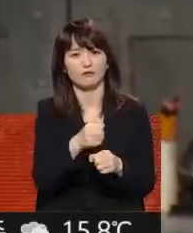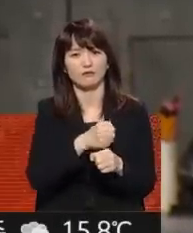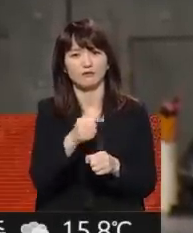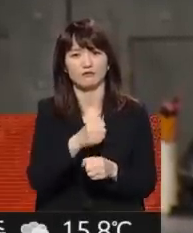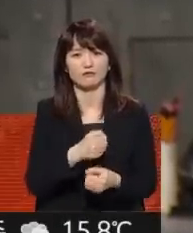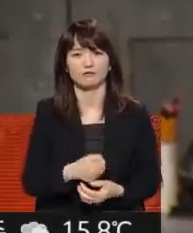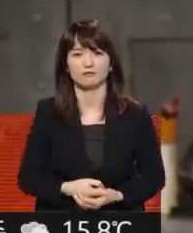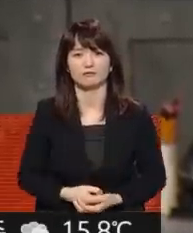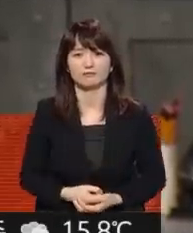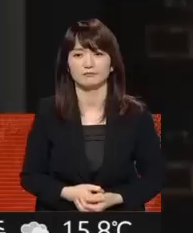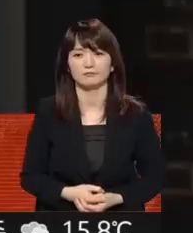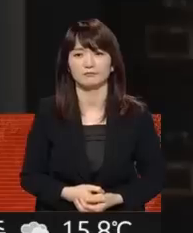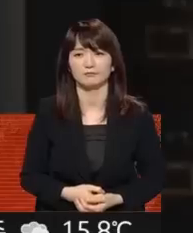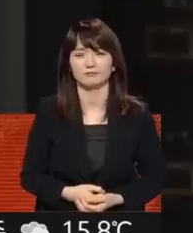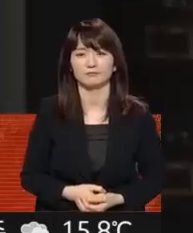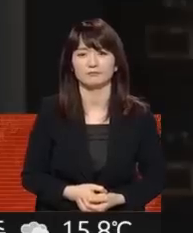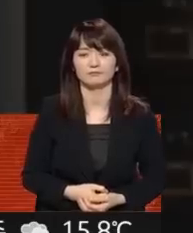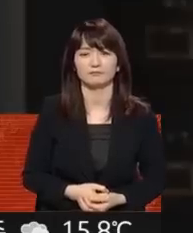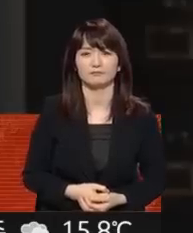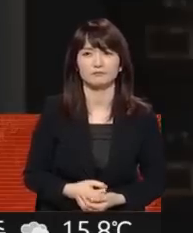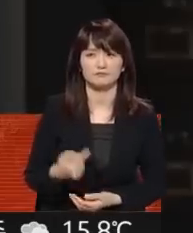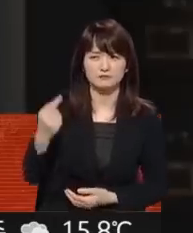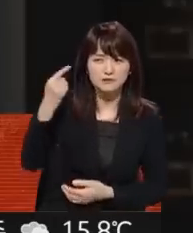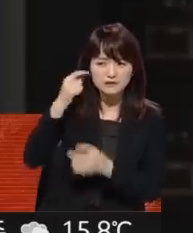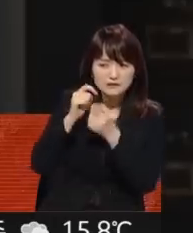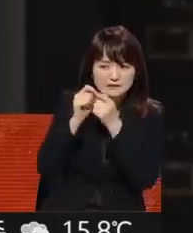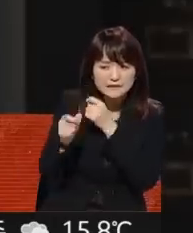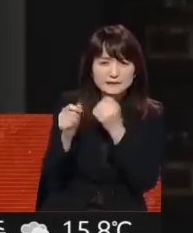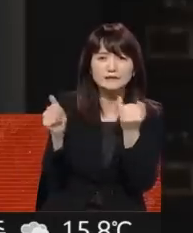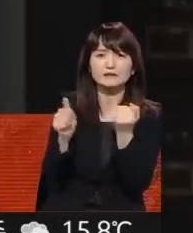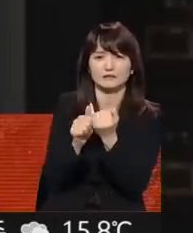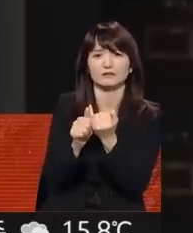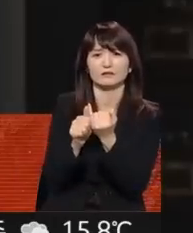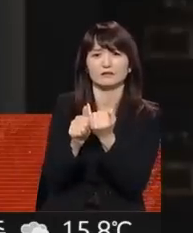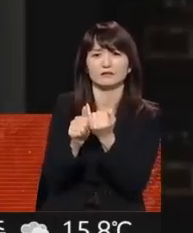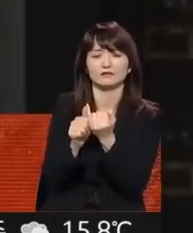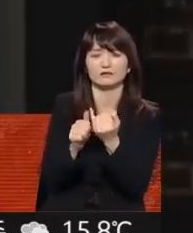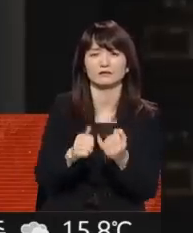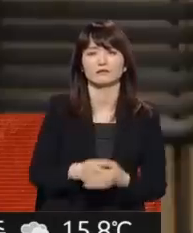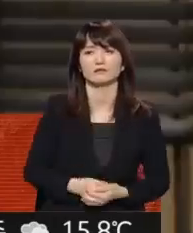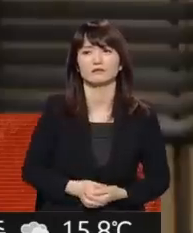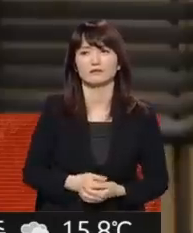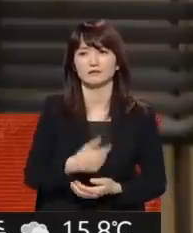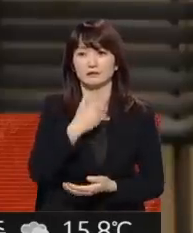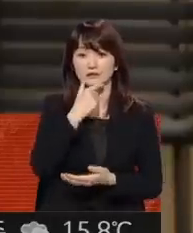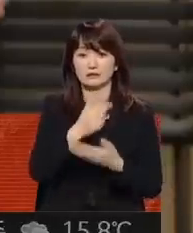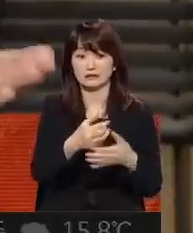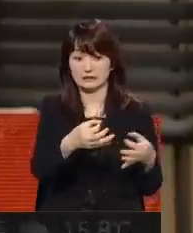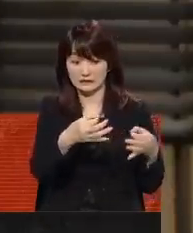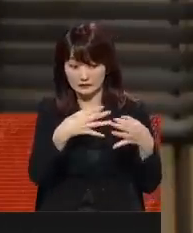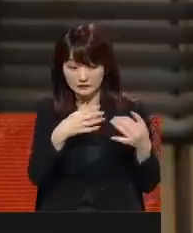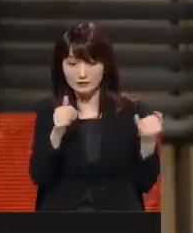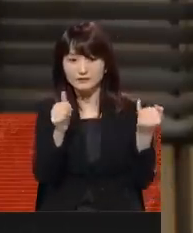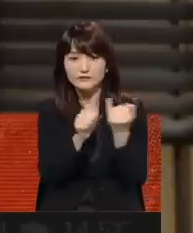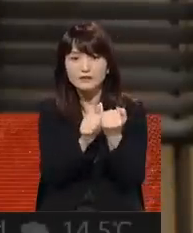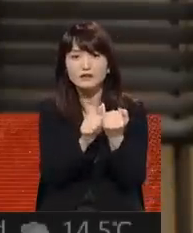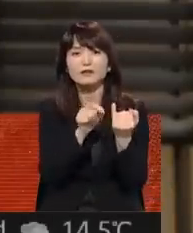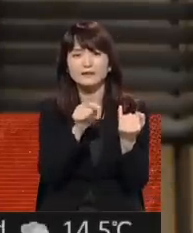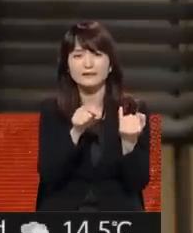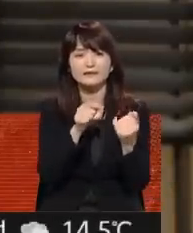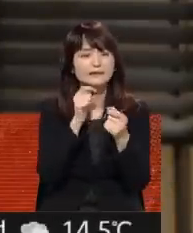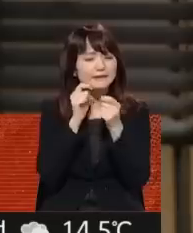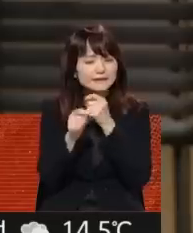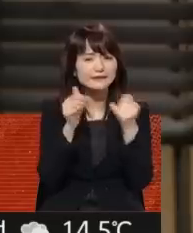겁니다 양 변호사님 이거 진짜 딱 들어도 사기결은 아닙니까 보통 이제 속아서 결혼하는 걸 통상적으로 사기 결혼이라고